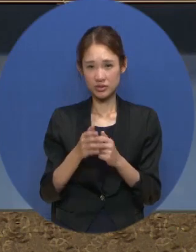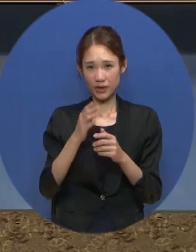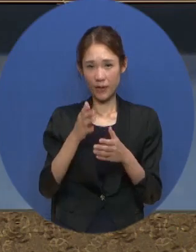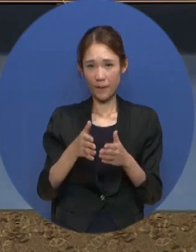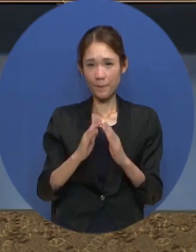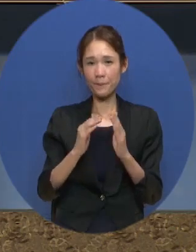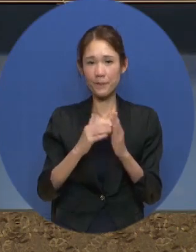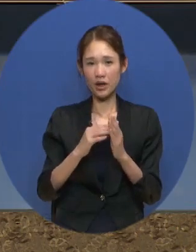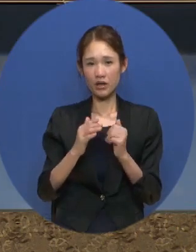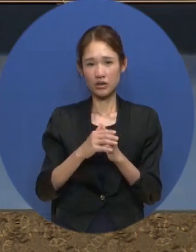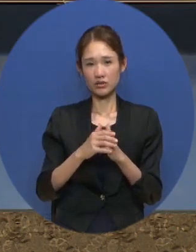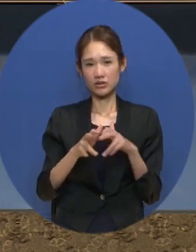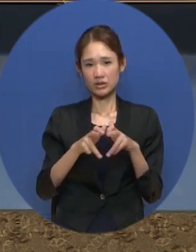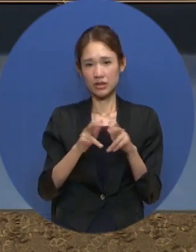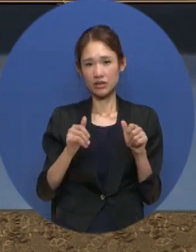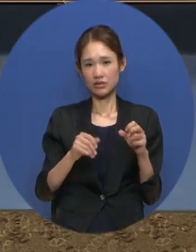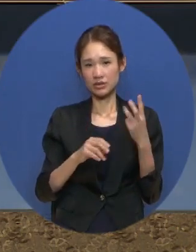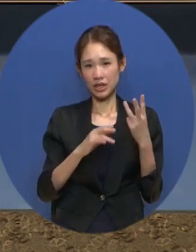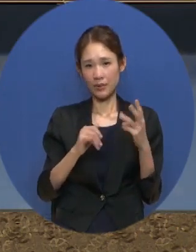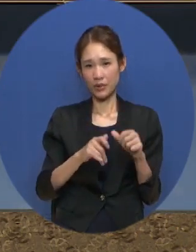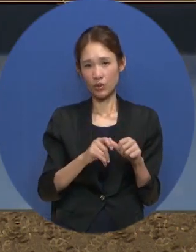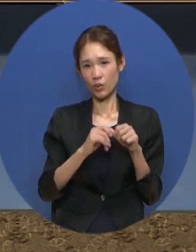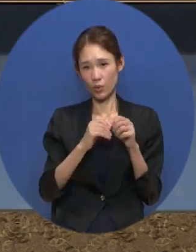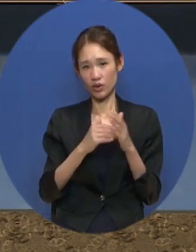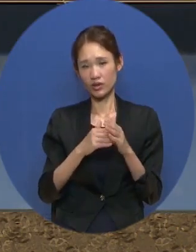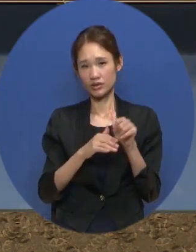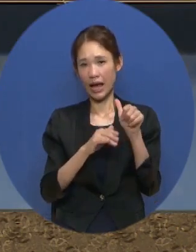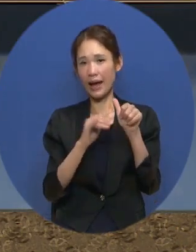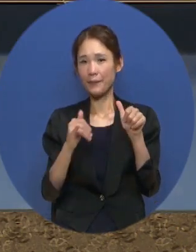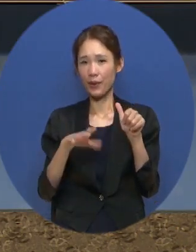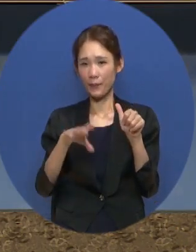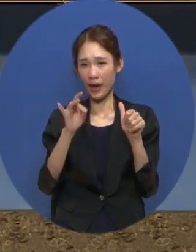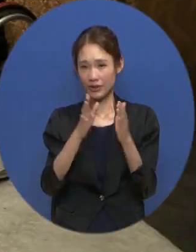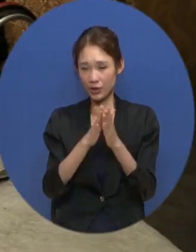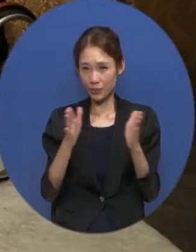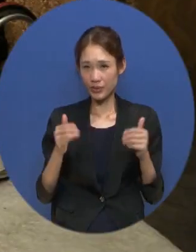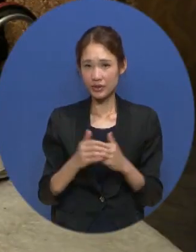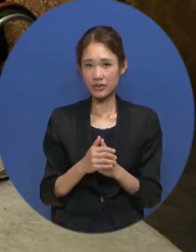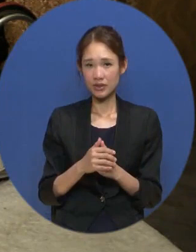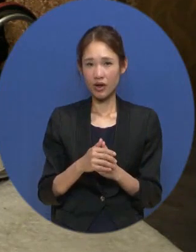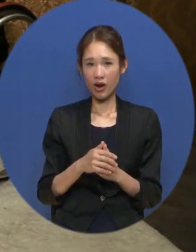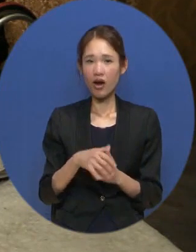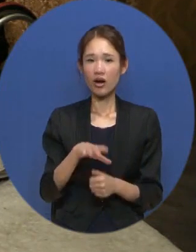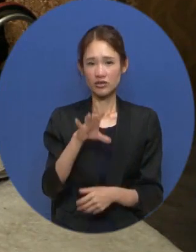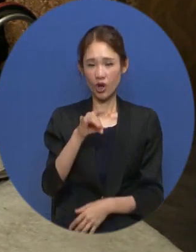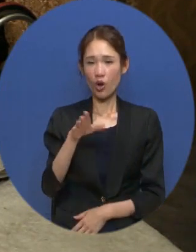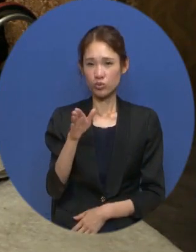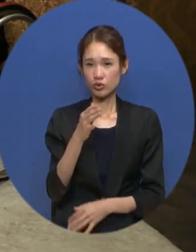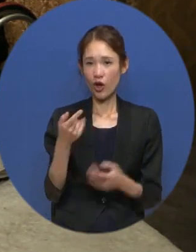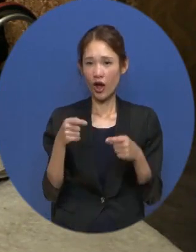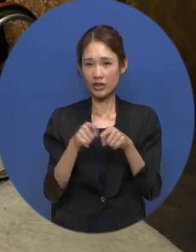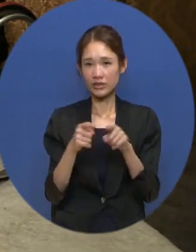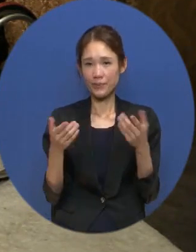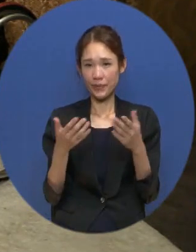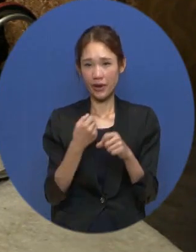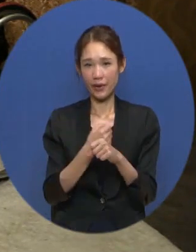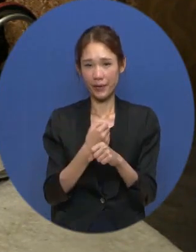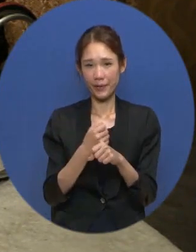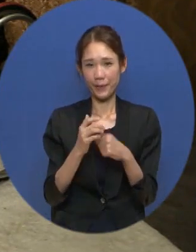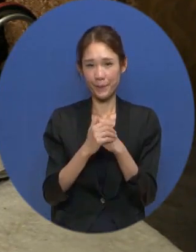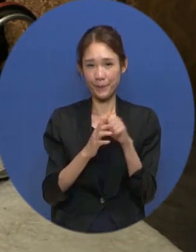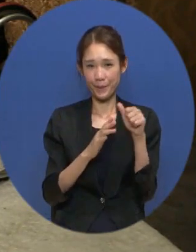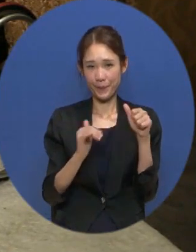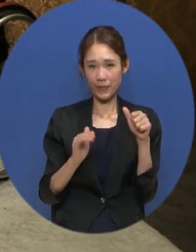설립했고 그때 장애인 3명 고용해서 그렇게 5명이 처음에 시작했었습니다. 아, 처음부터 같이 예. 함께 시작을 하셨네요. 예. 그